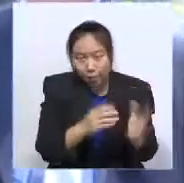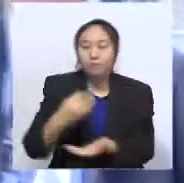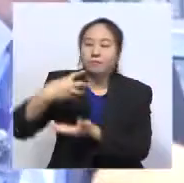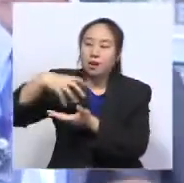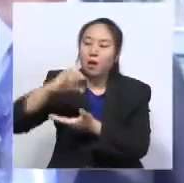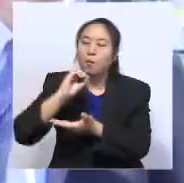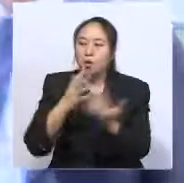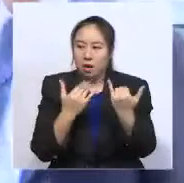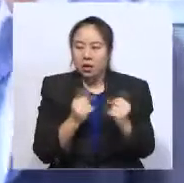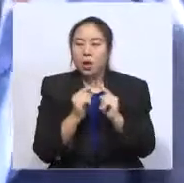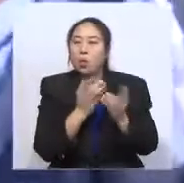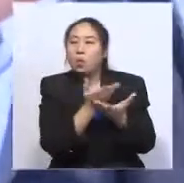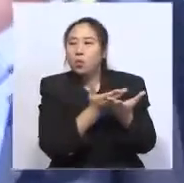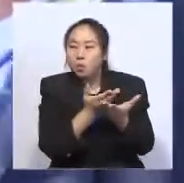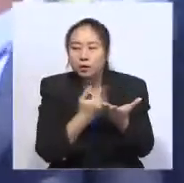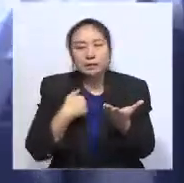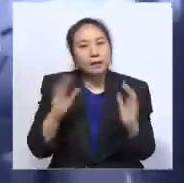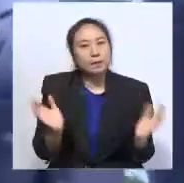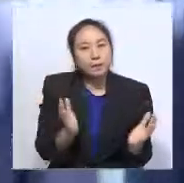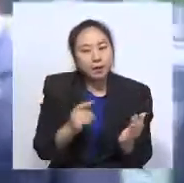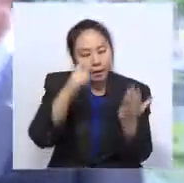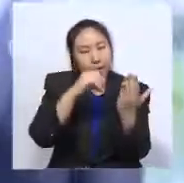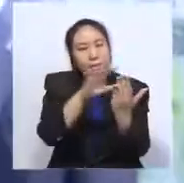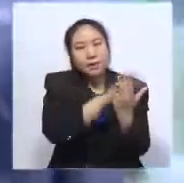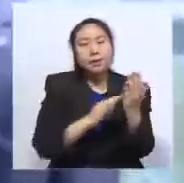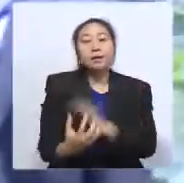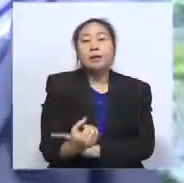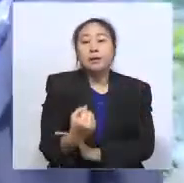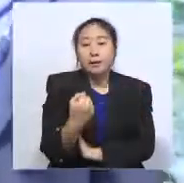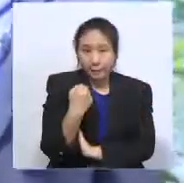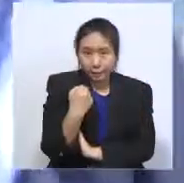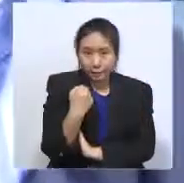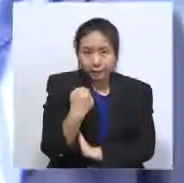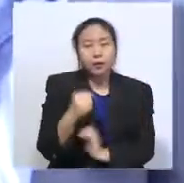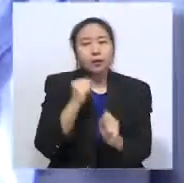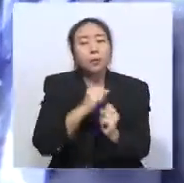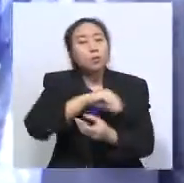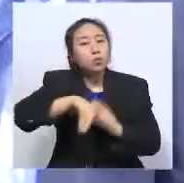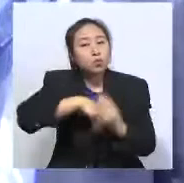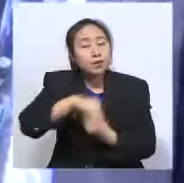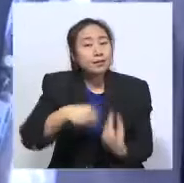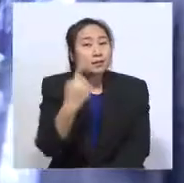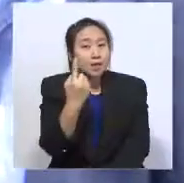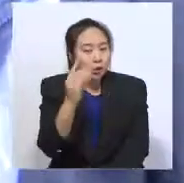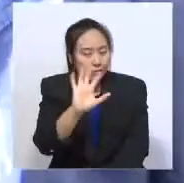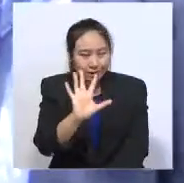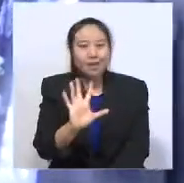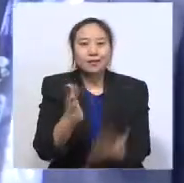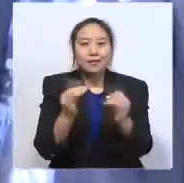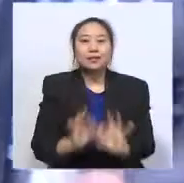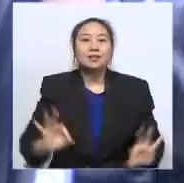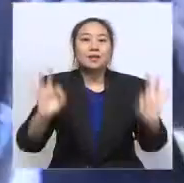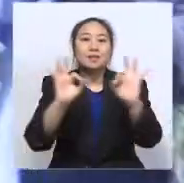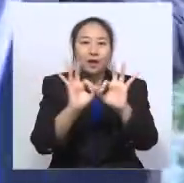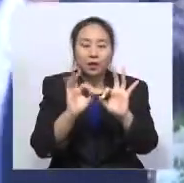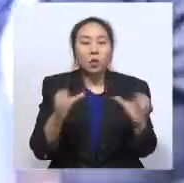การหารือครั้งนี้เป็นเรื่องของการสร้างความเข้มแข็งให้กับประเทศไทยไม่ใช่เพียงแค่การดำเนินธุรกิจเพียงอย่างเดียวนะคะแล้วก็ยังได้เน้นเ